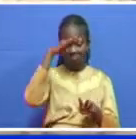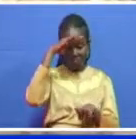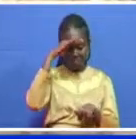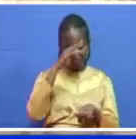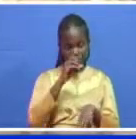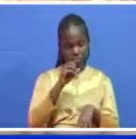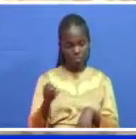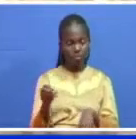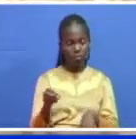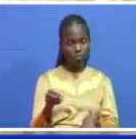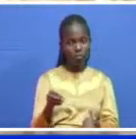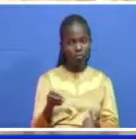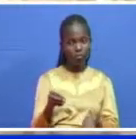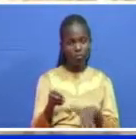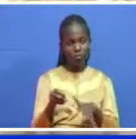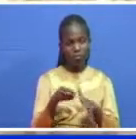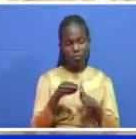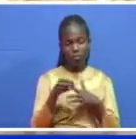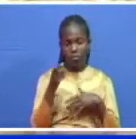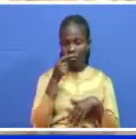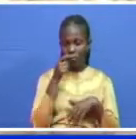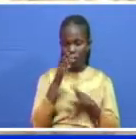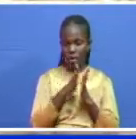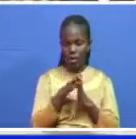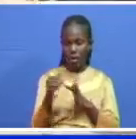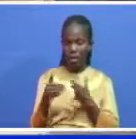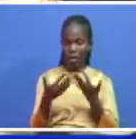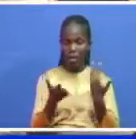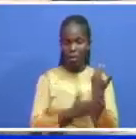na kuchonga miraa na maundu alangi madhuku.